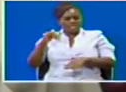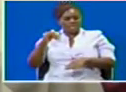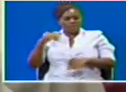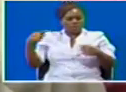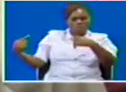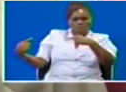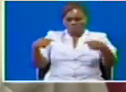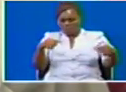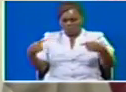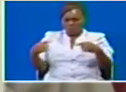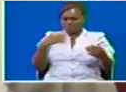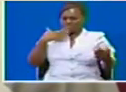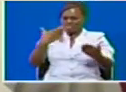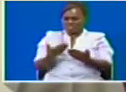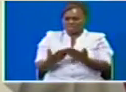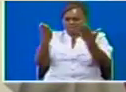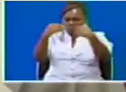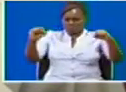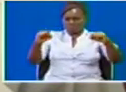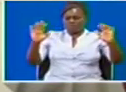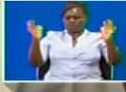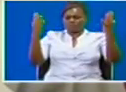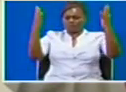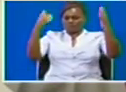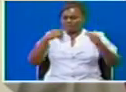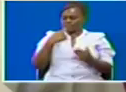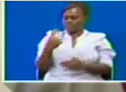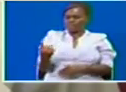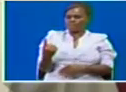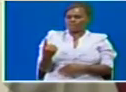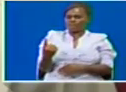vita. Kwa hivyo tunashukuru Rais na tunampongeza na tunasema